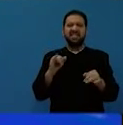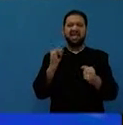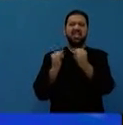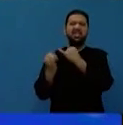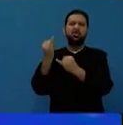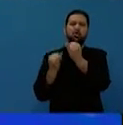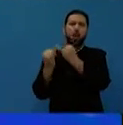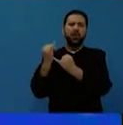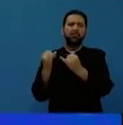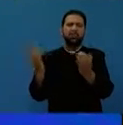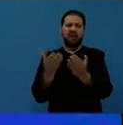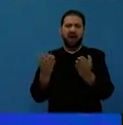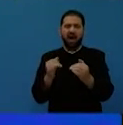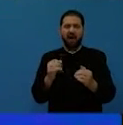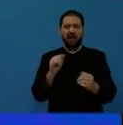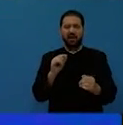definesc